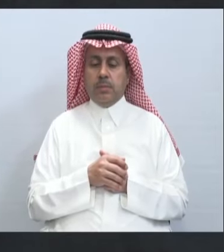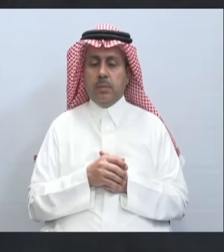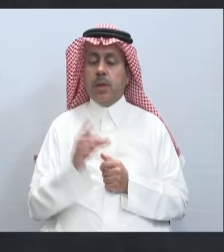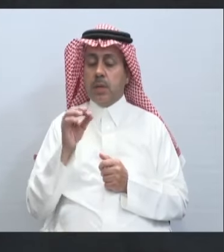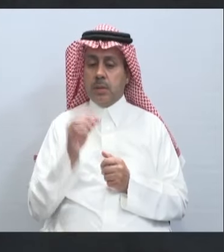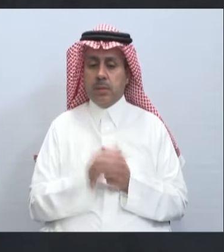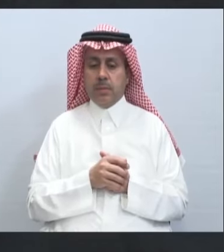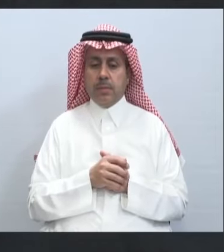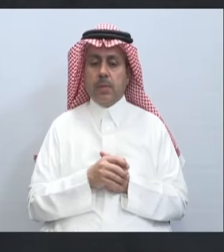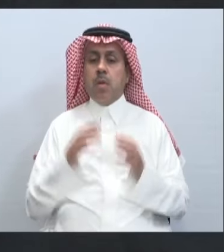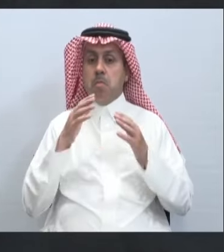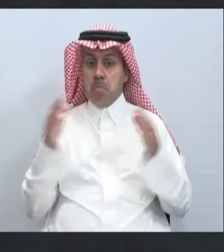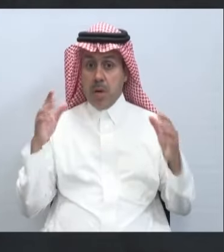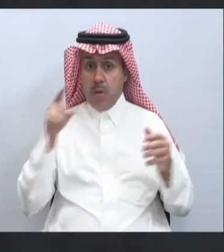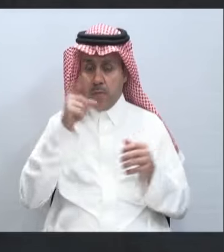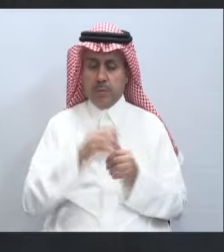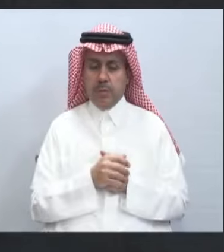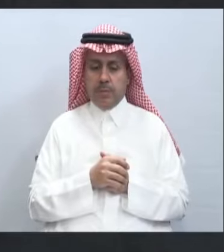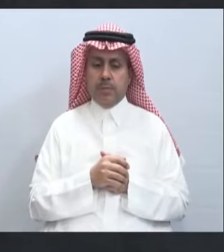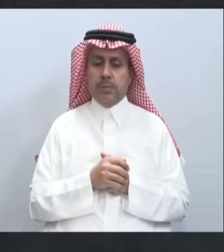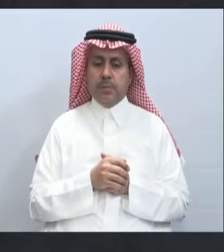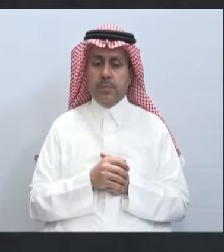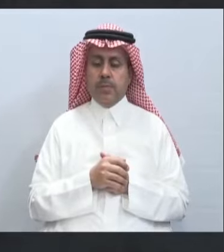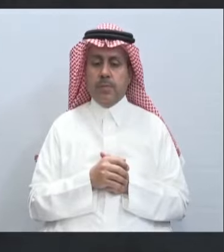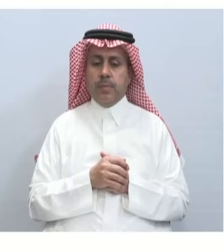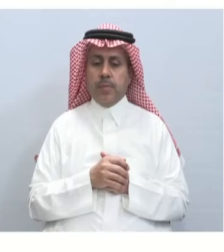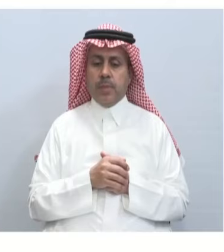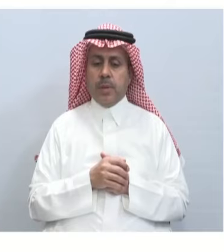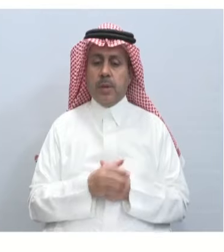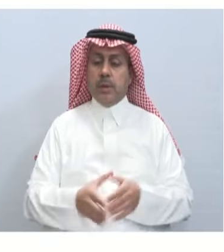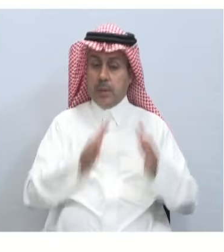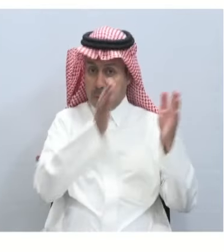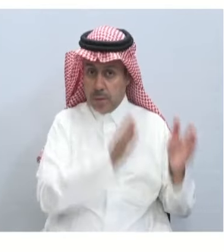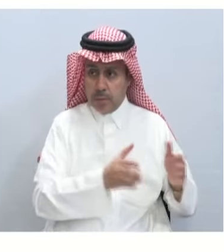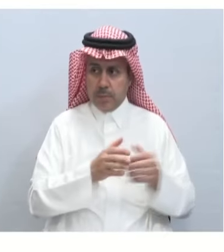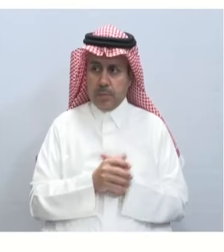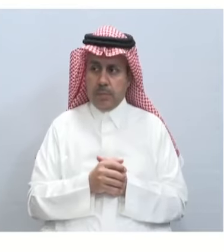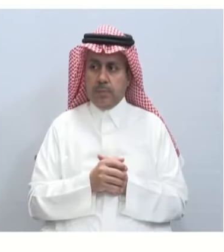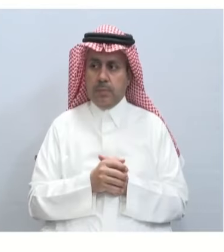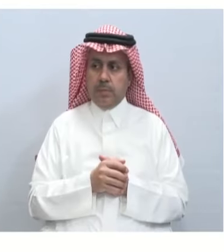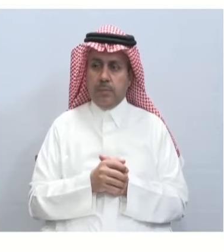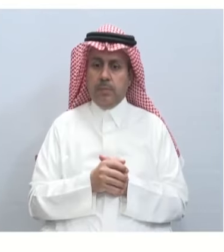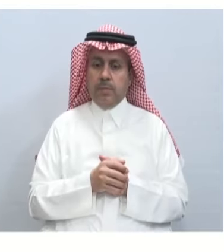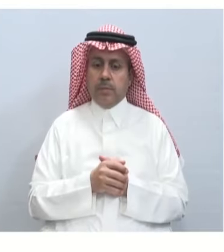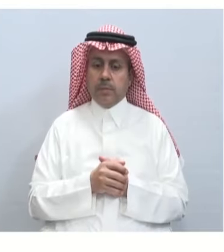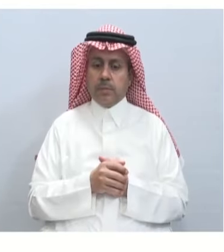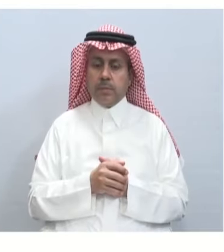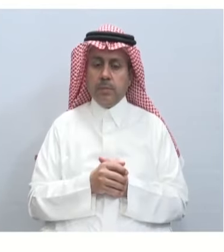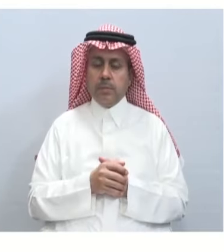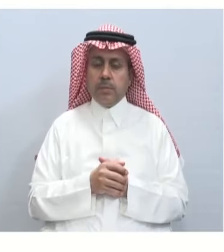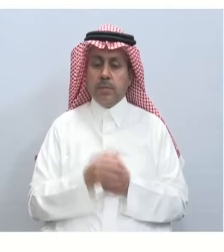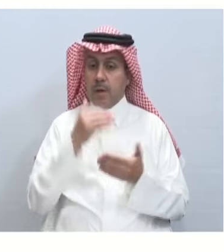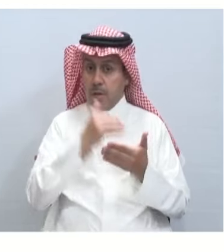احسنتم بارك الله فيكم الان دعونا ننتقل للفقره